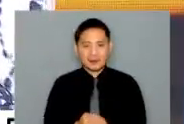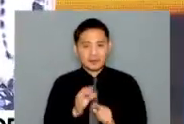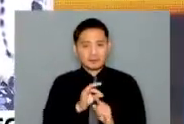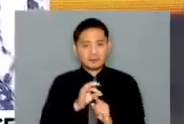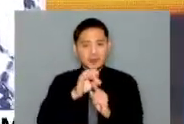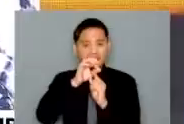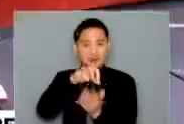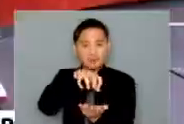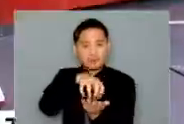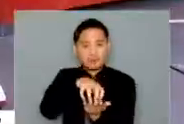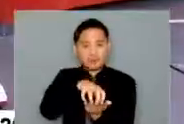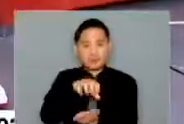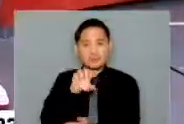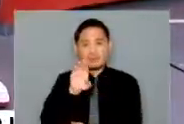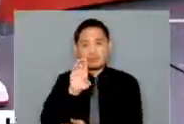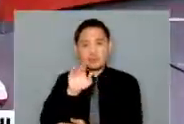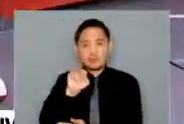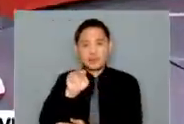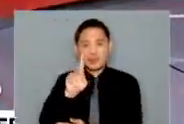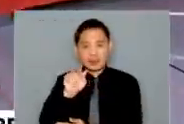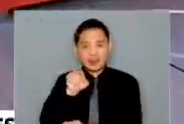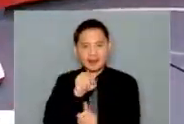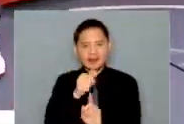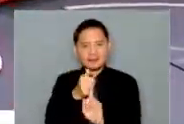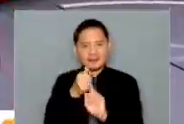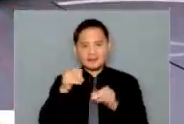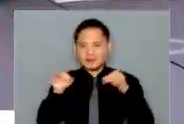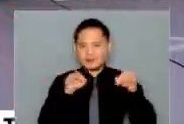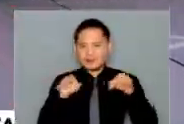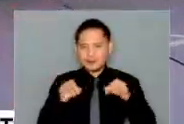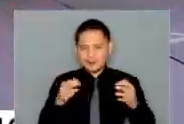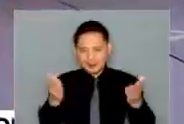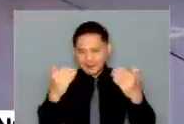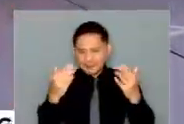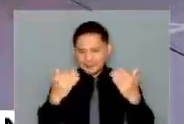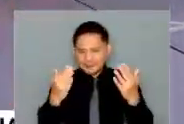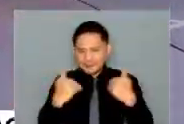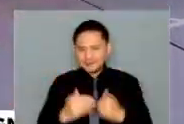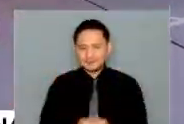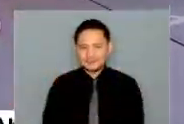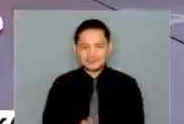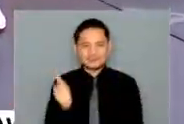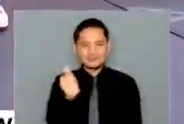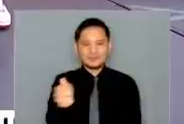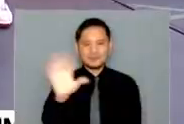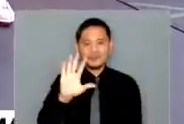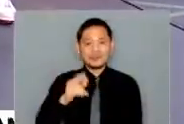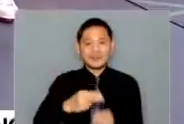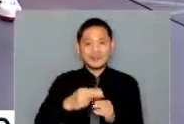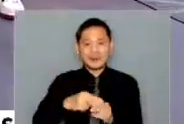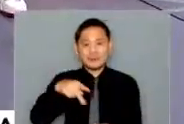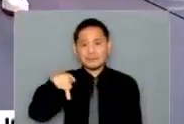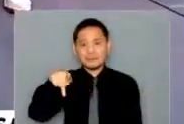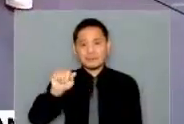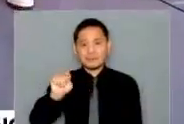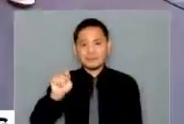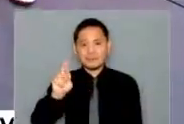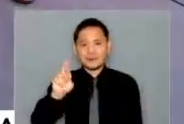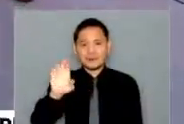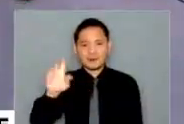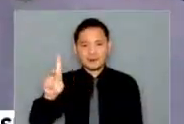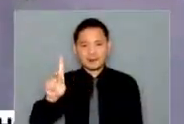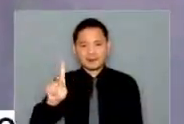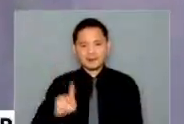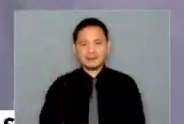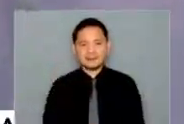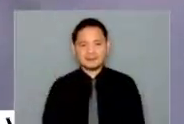Patrick Plandiano, come on in. Hello. Good morning po. Good morning po. Patrick, hello sa Patricia. Good morning. Good morning po.